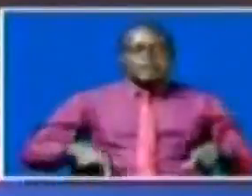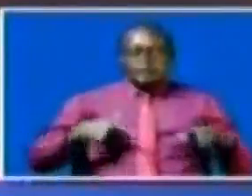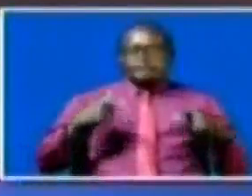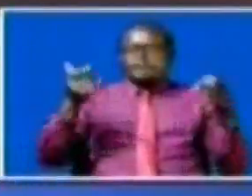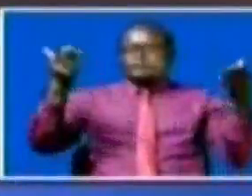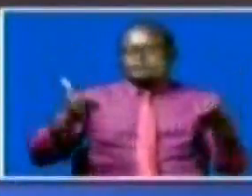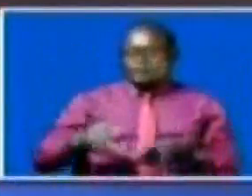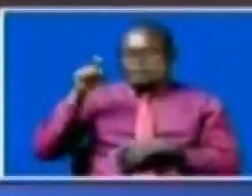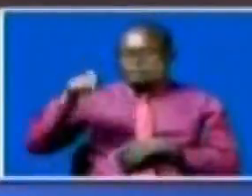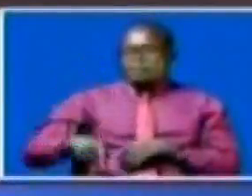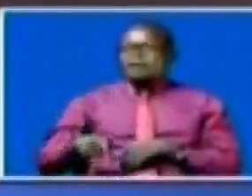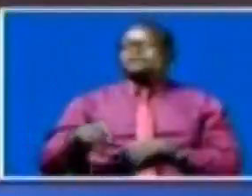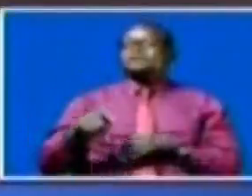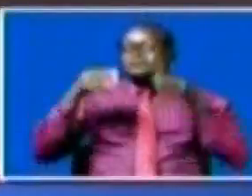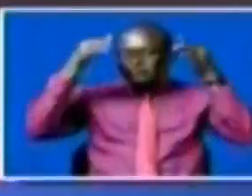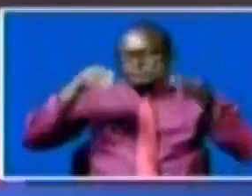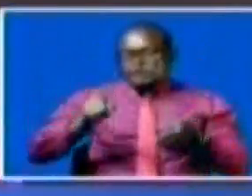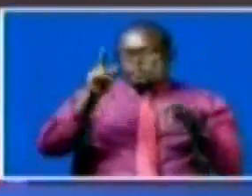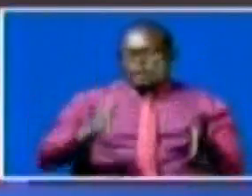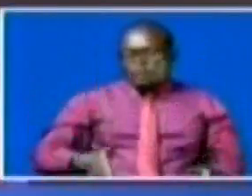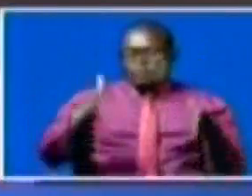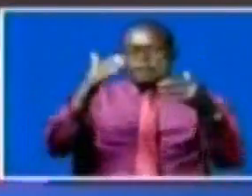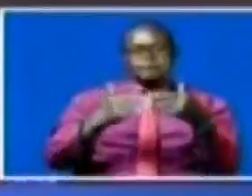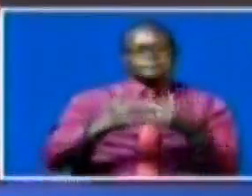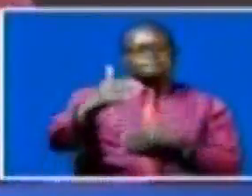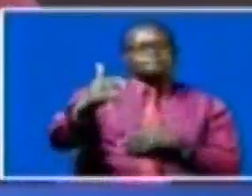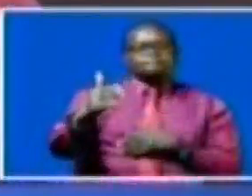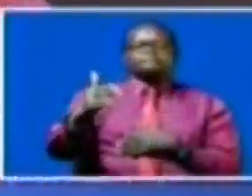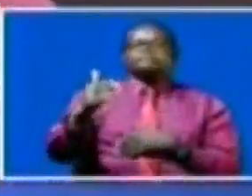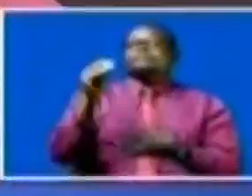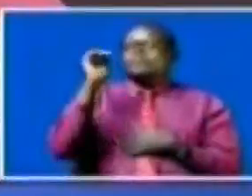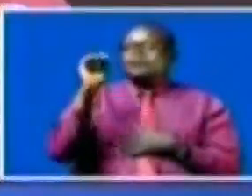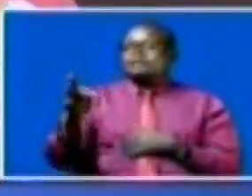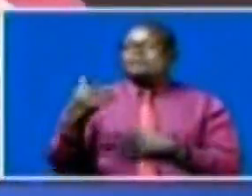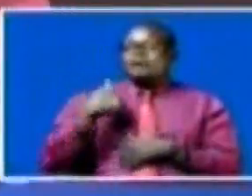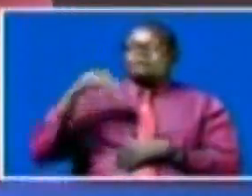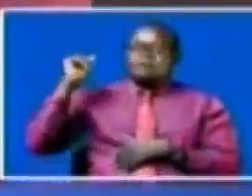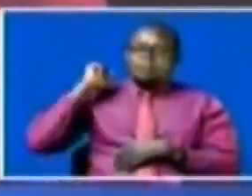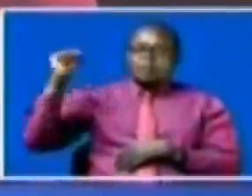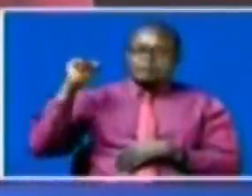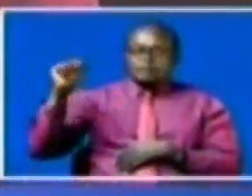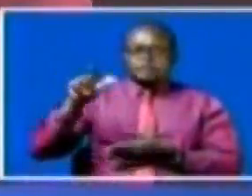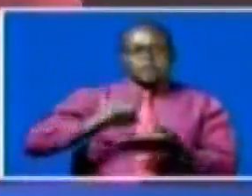ni lazima tutafute barabara yetu, ili hata kama kutakuwa na siasa local,